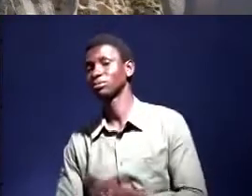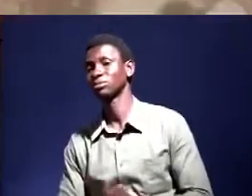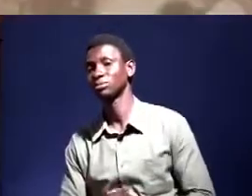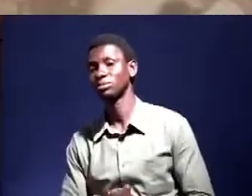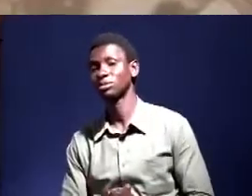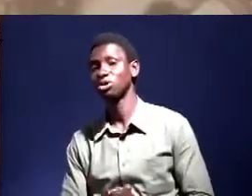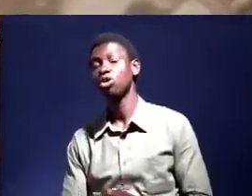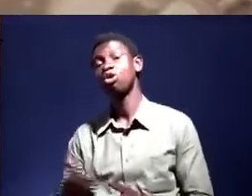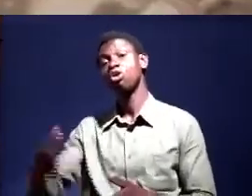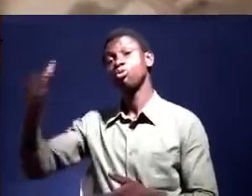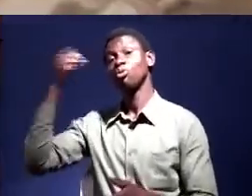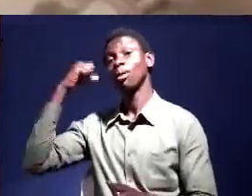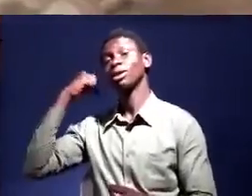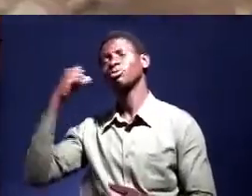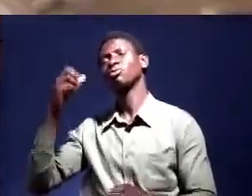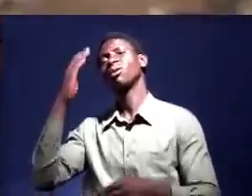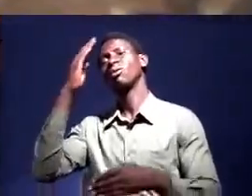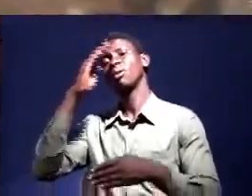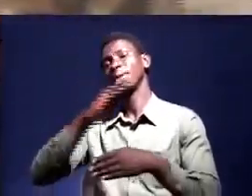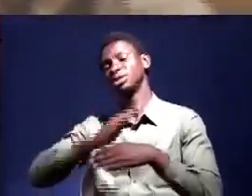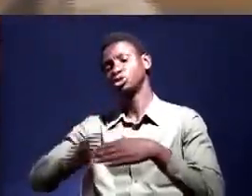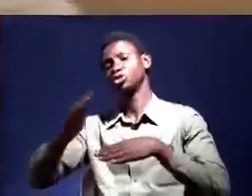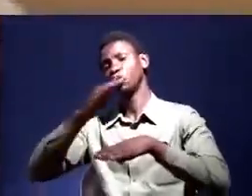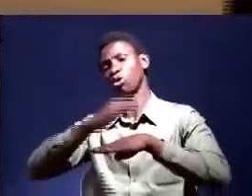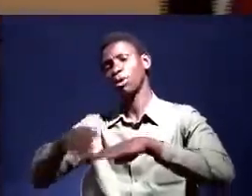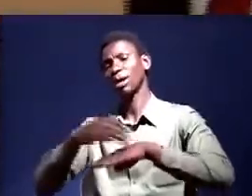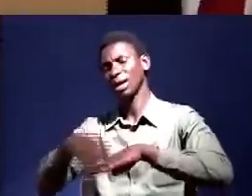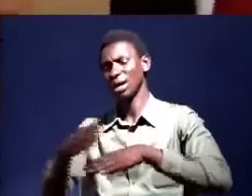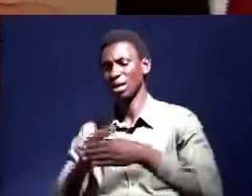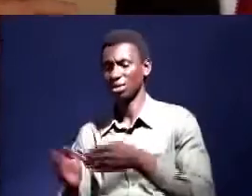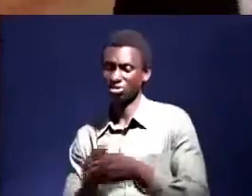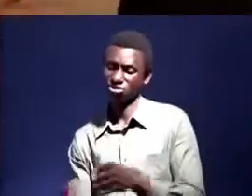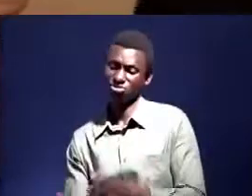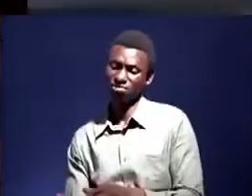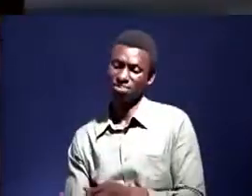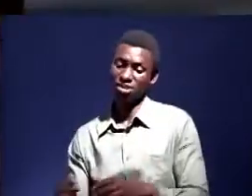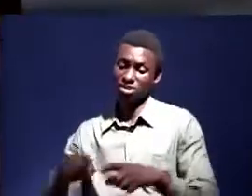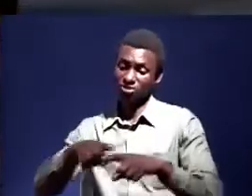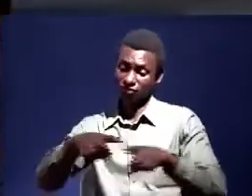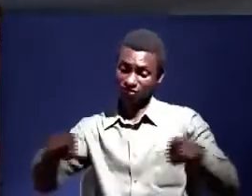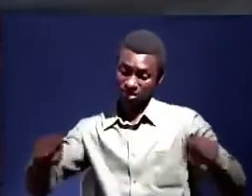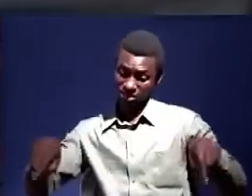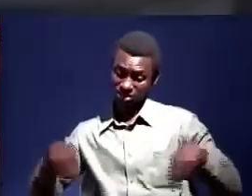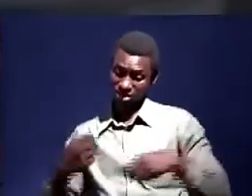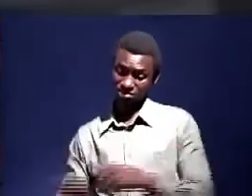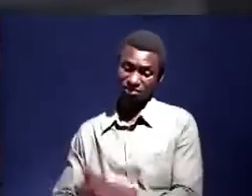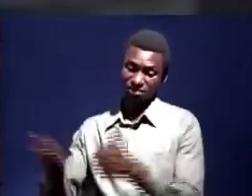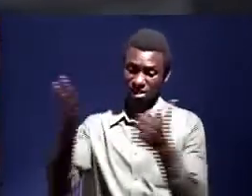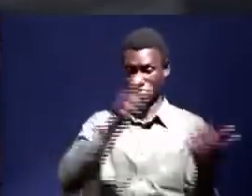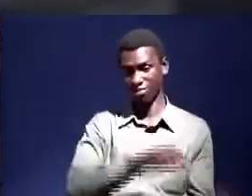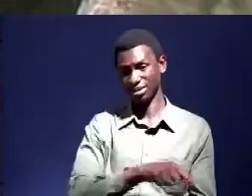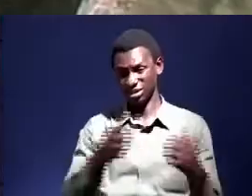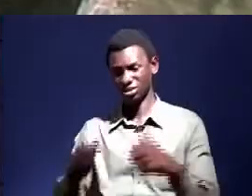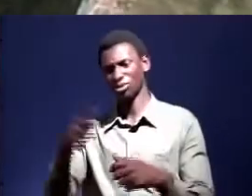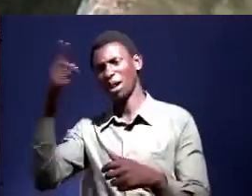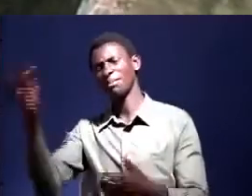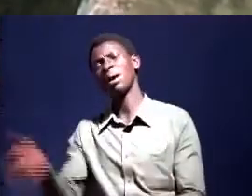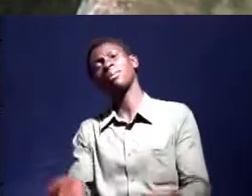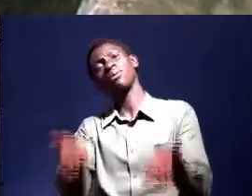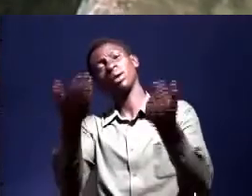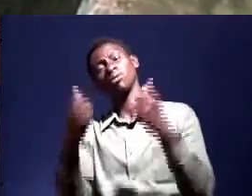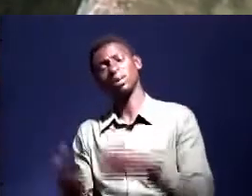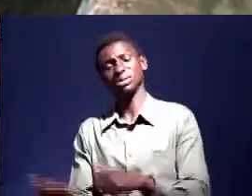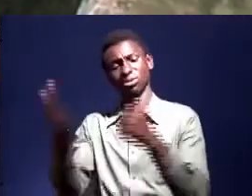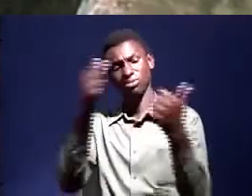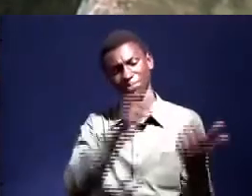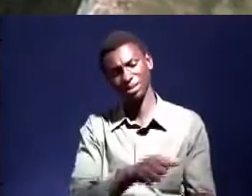pools. Walikuwa wamechonga visima vya ubatizo where they could baptize by immersion. Ambapo waliweza kubatiza kwa